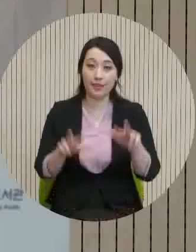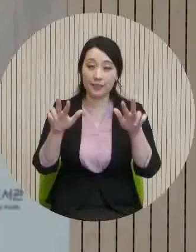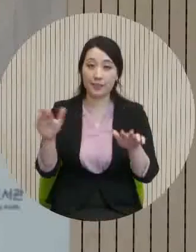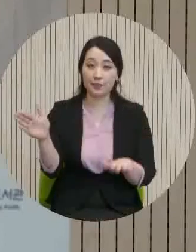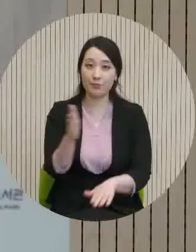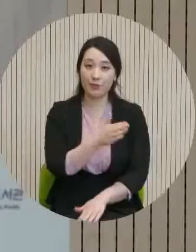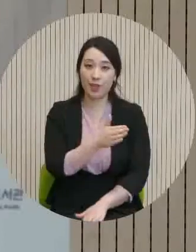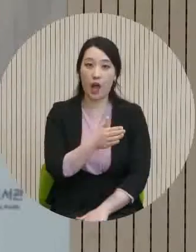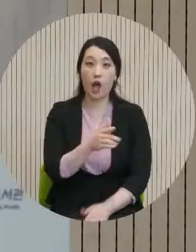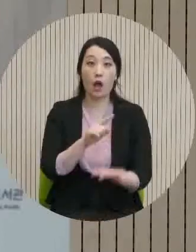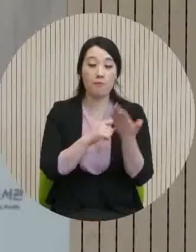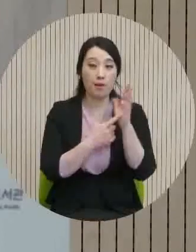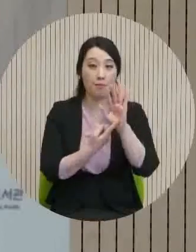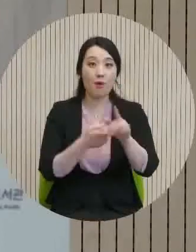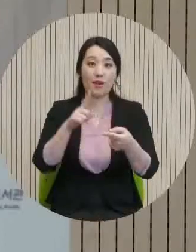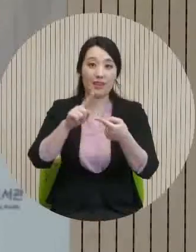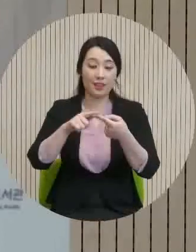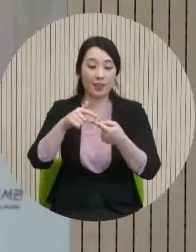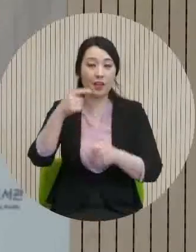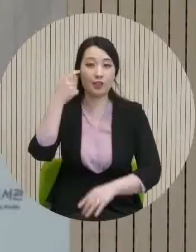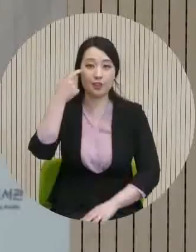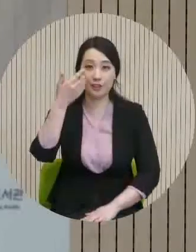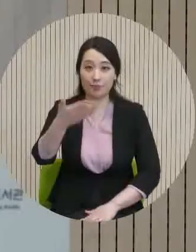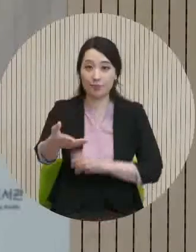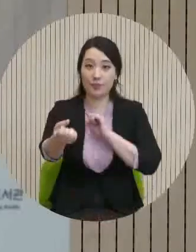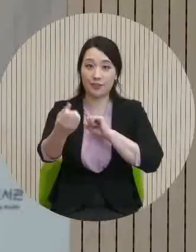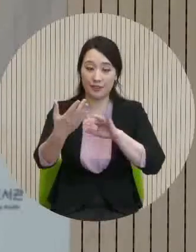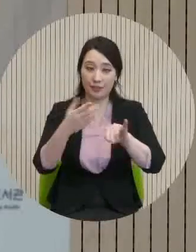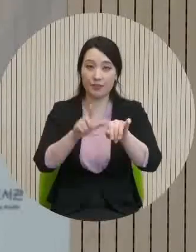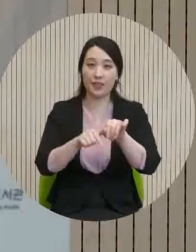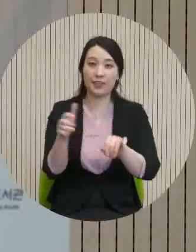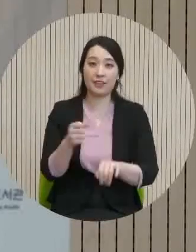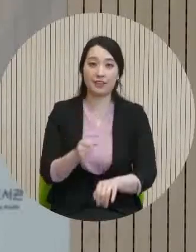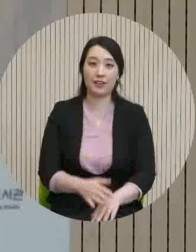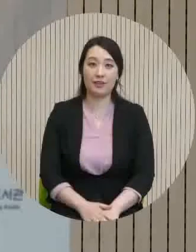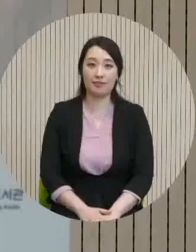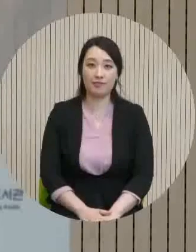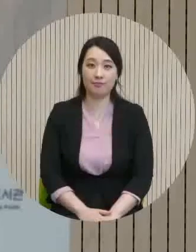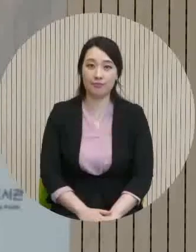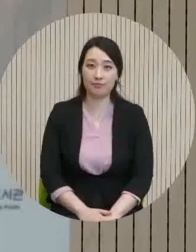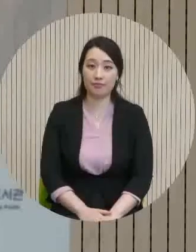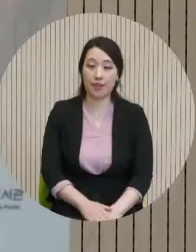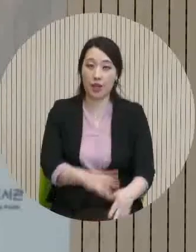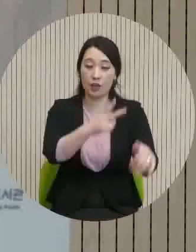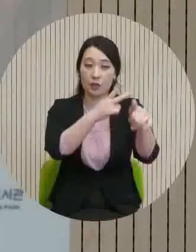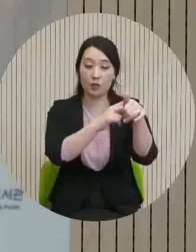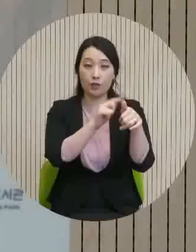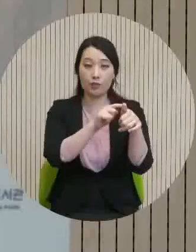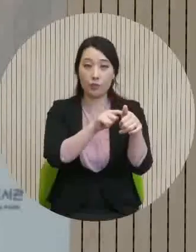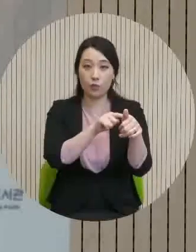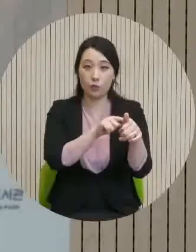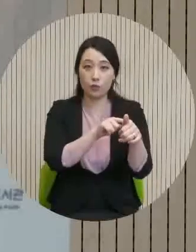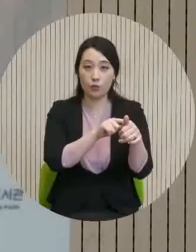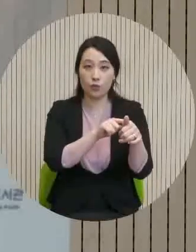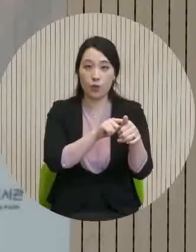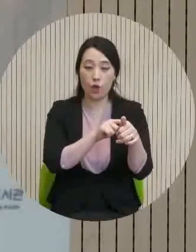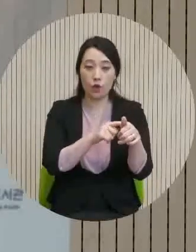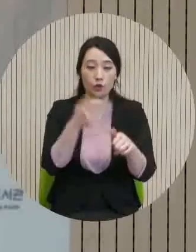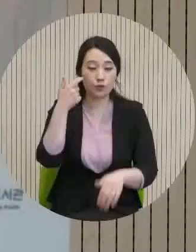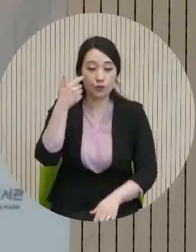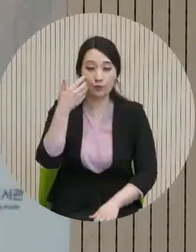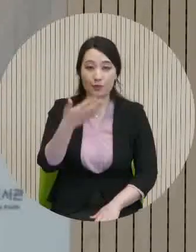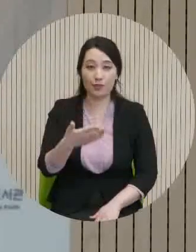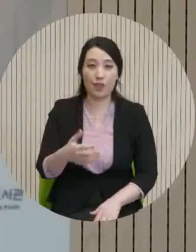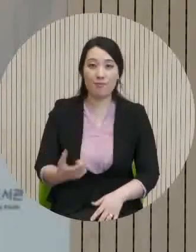지금부터 그 발표에 대한 질의응답 시간을 갖도록 하겠습니다. 타투 살로네님도 줌을 통해서 실시간으로